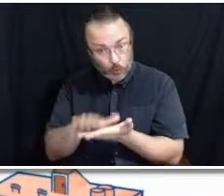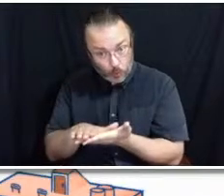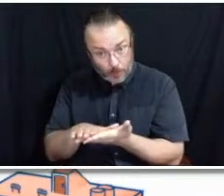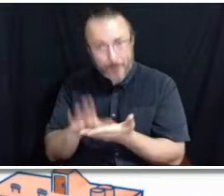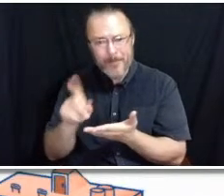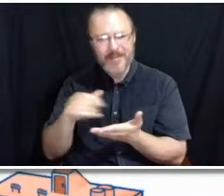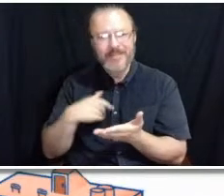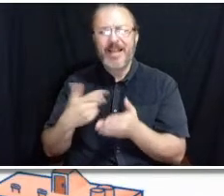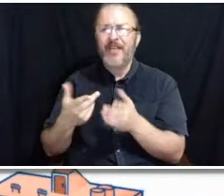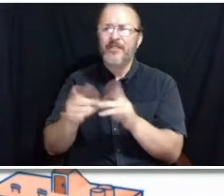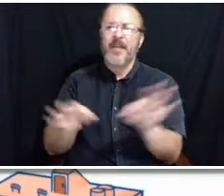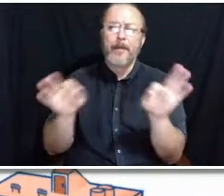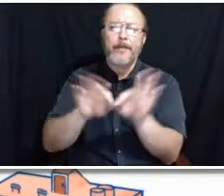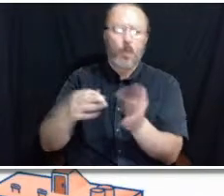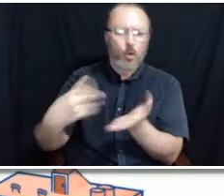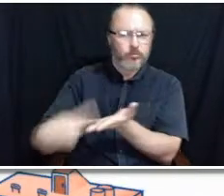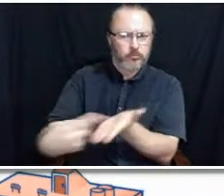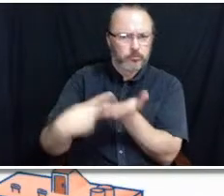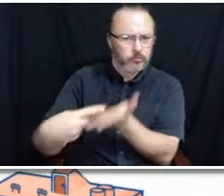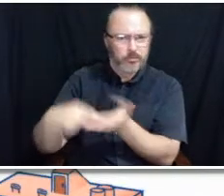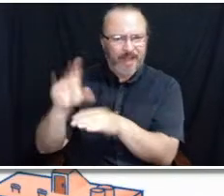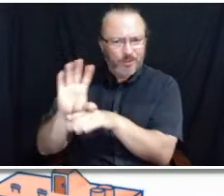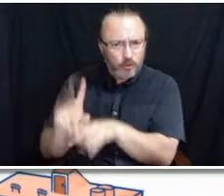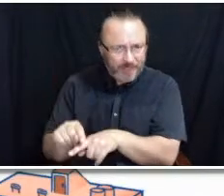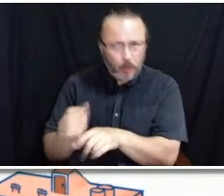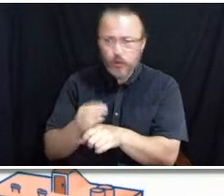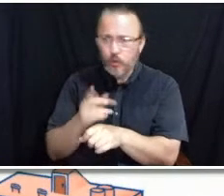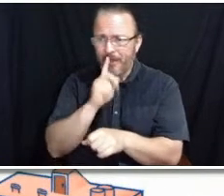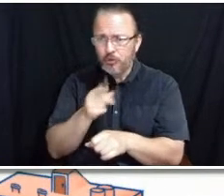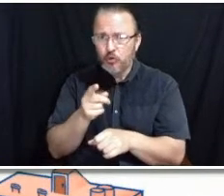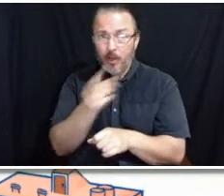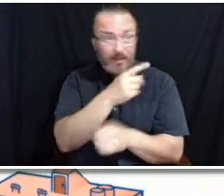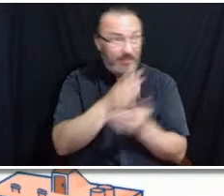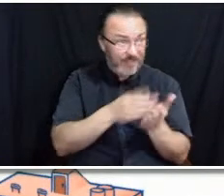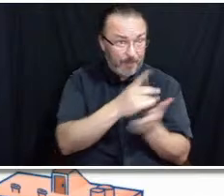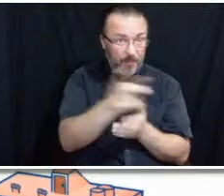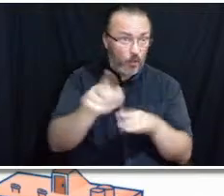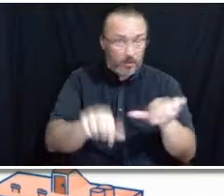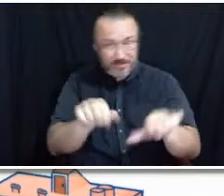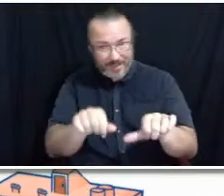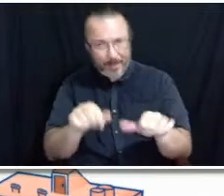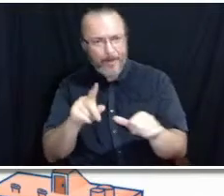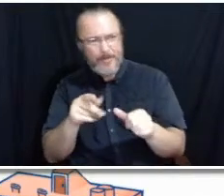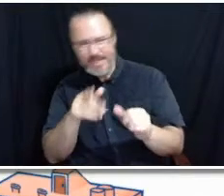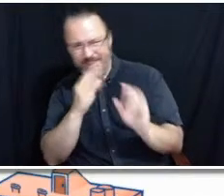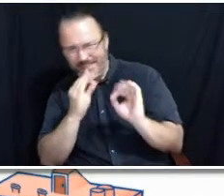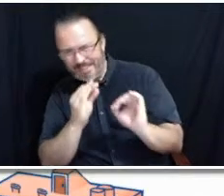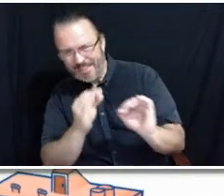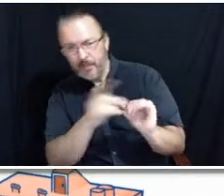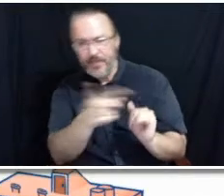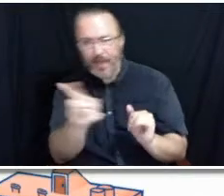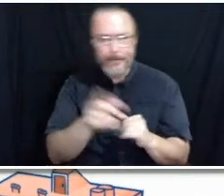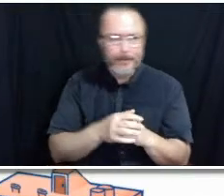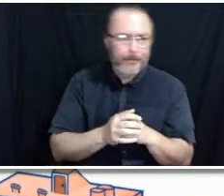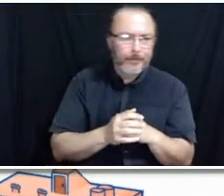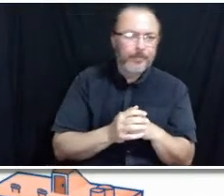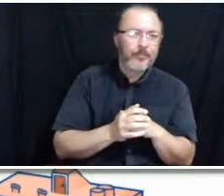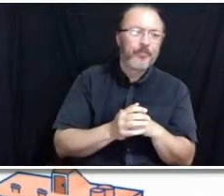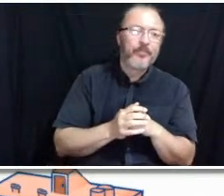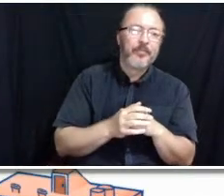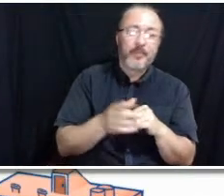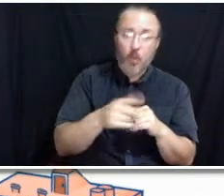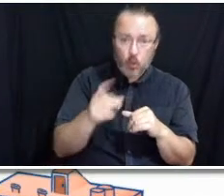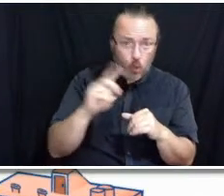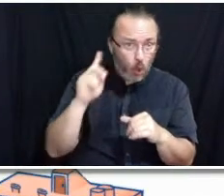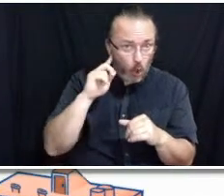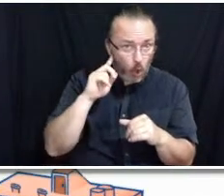des consultations véritables et significatives pour rassurer ceux qui pourraient avoir des doutes. Les acteurs non gouvernementaux, comme cela a déjà été